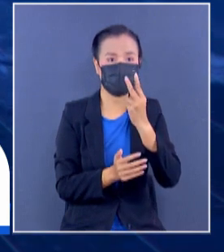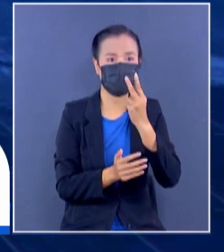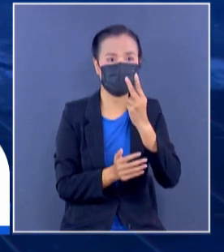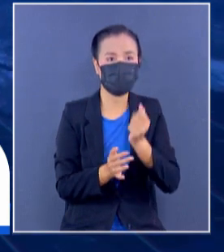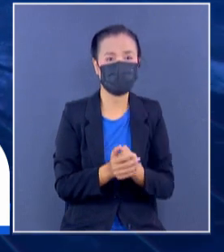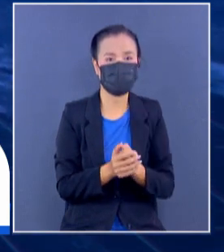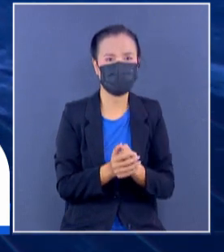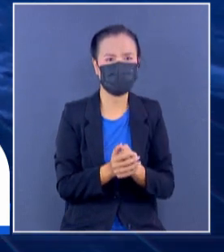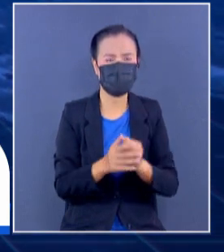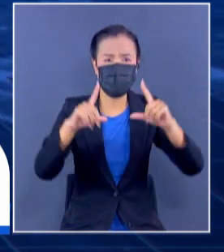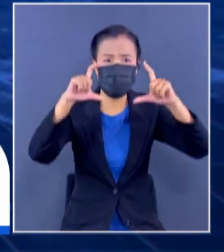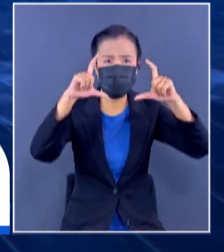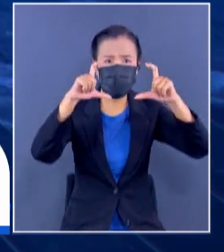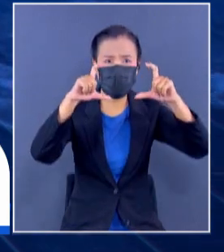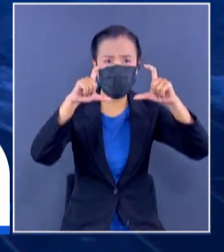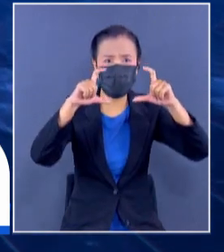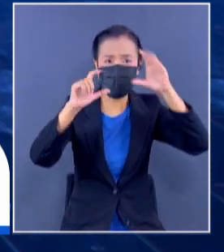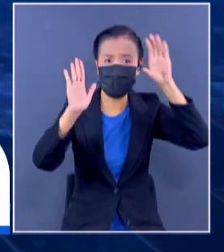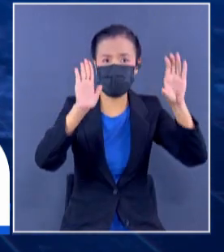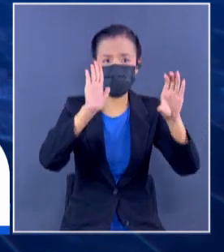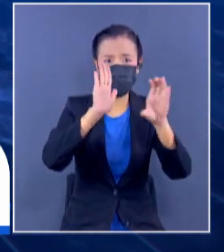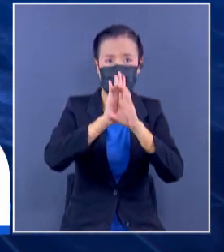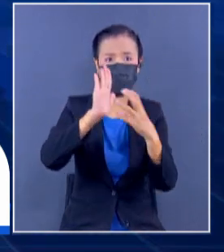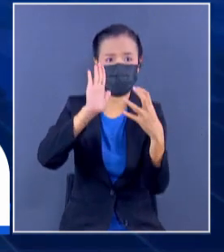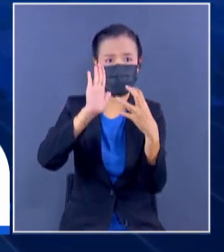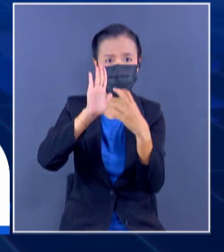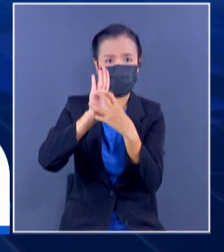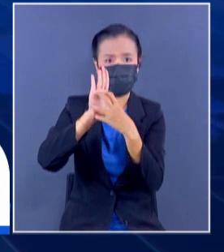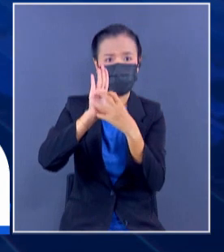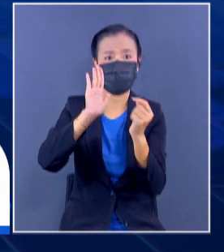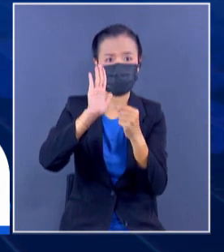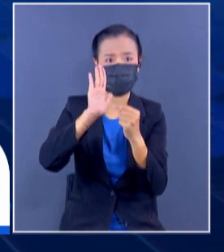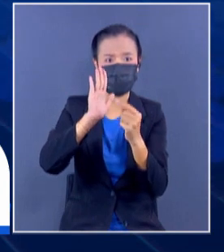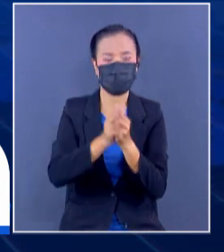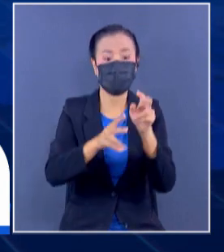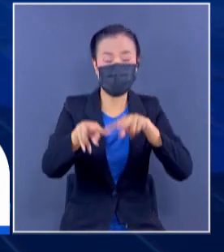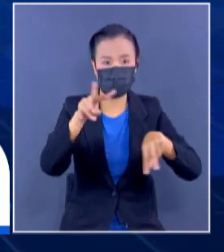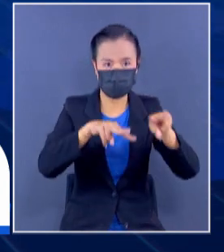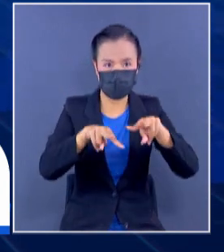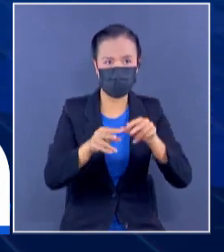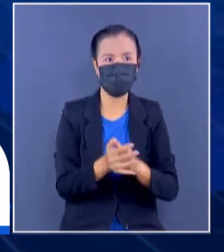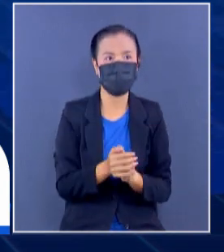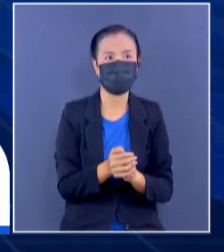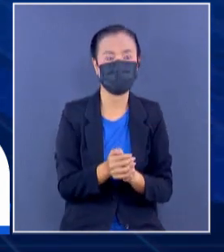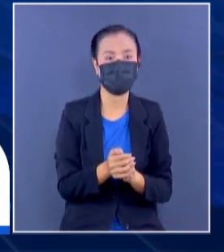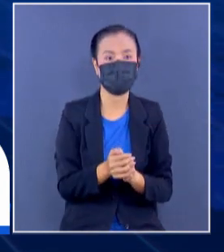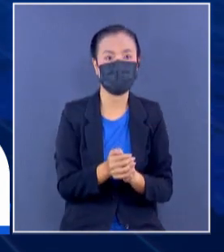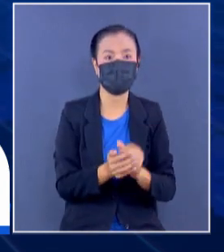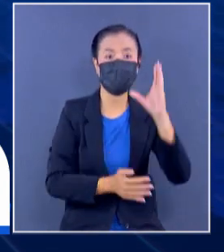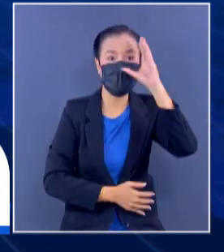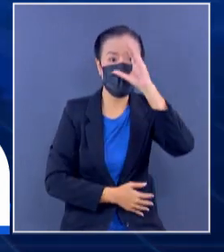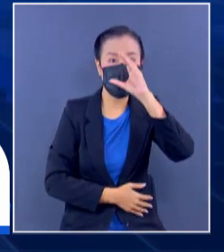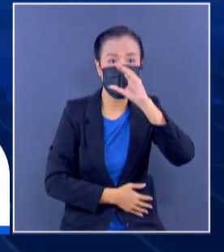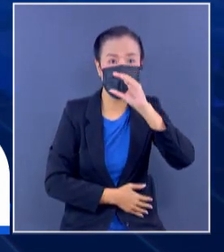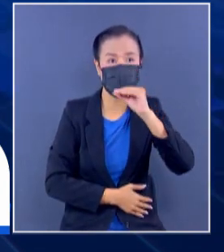มันมีภาพเหมือนกับว่าเป็นโลโก้ของโรงแร ม อยู่ก็เลยไปตรวจสอบแล้วล่าสุดคุณผู้ชมครับเมื่อคืนนี้